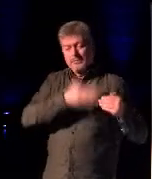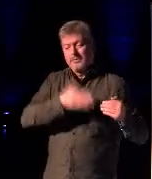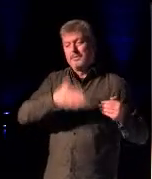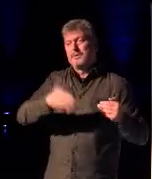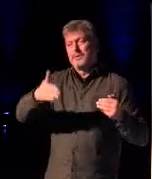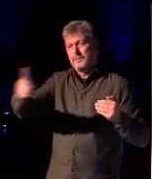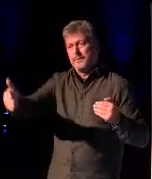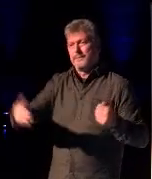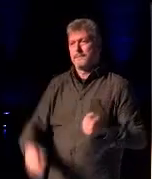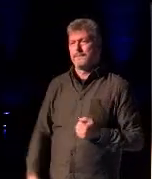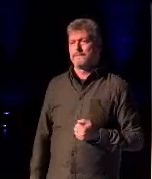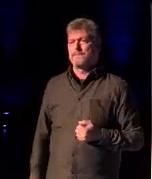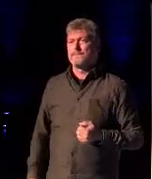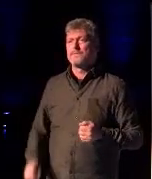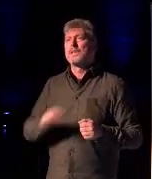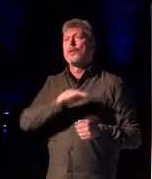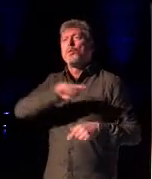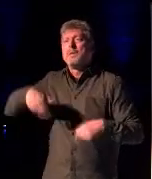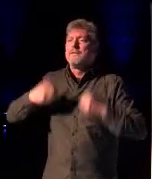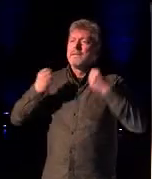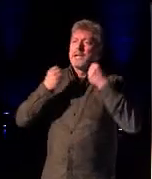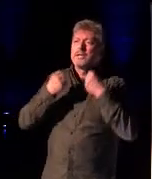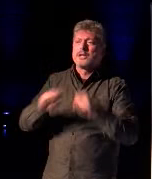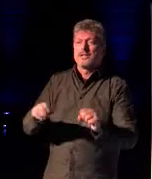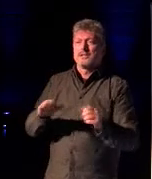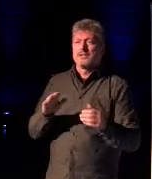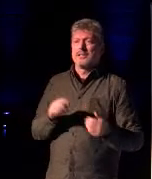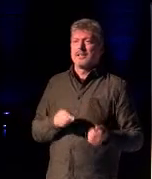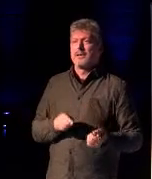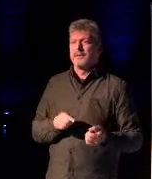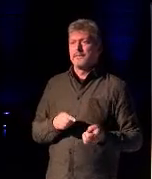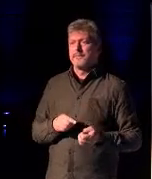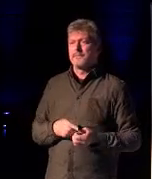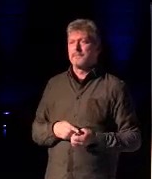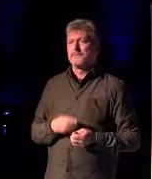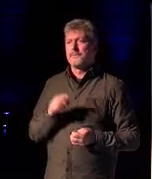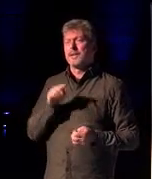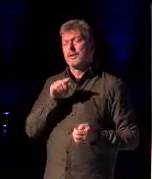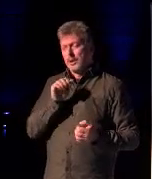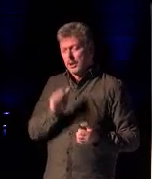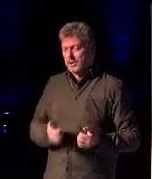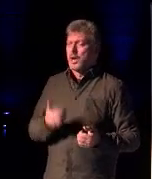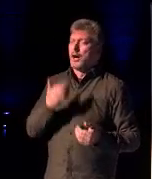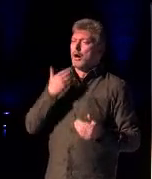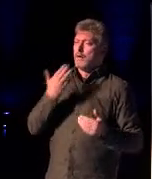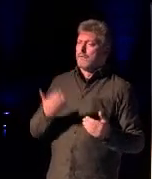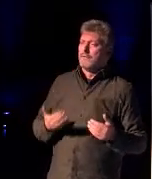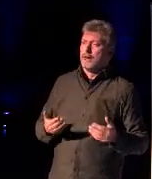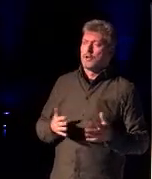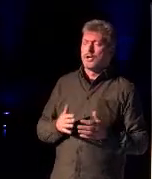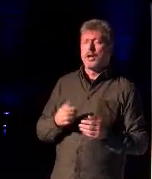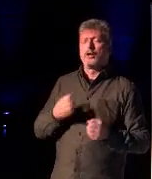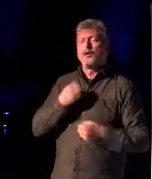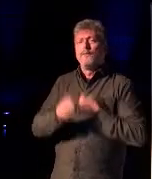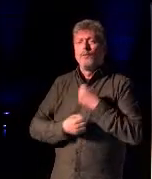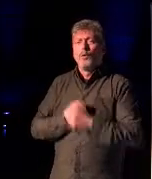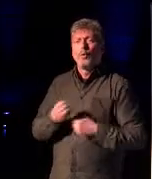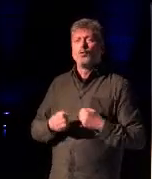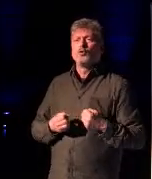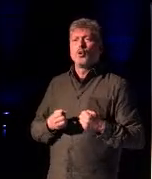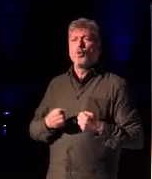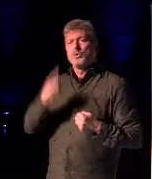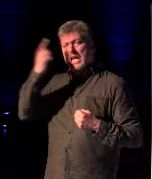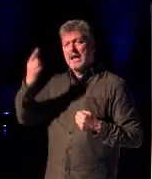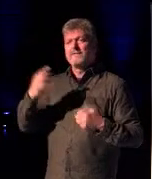orden. Og det vi satser da på egentlig at den skal være øke funksjonsevnen fysisk og